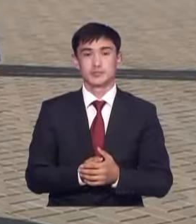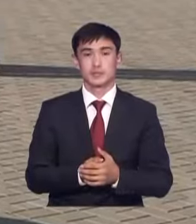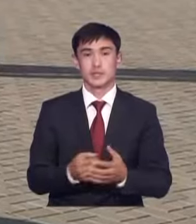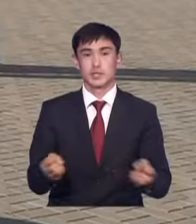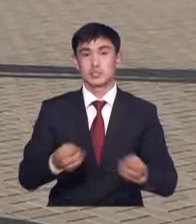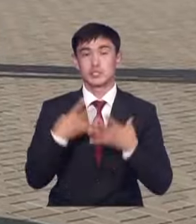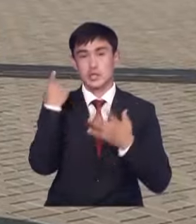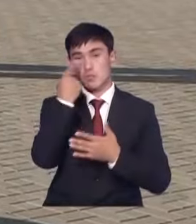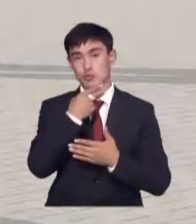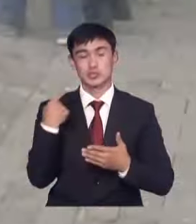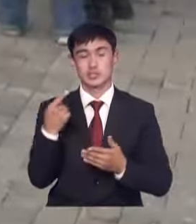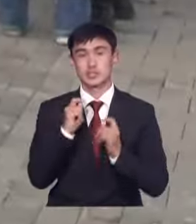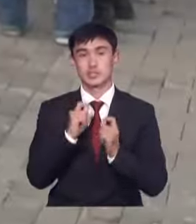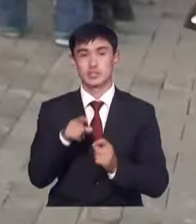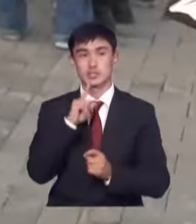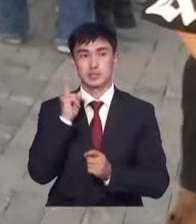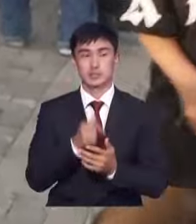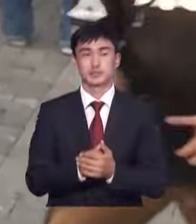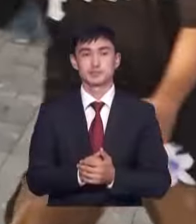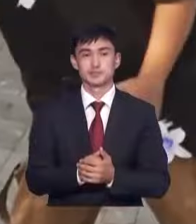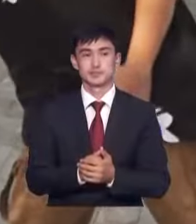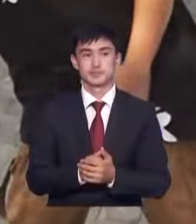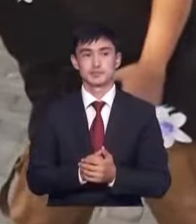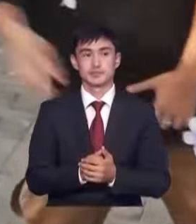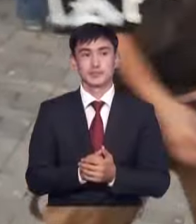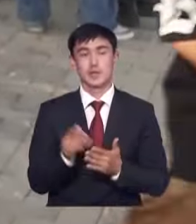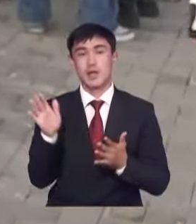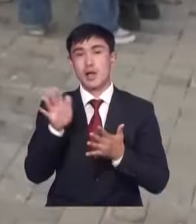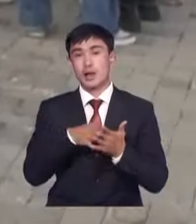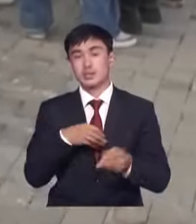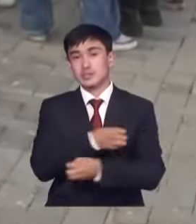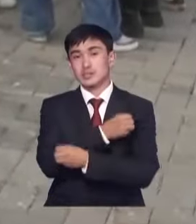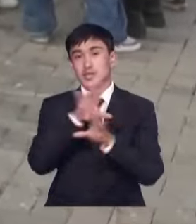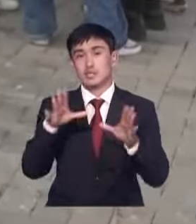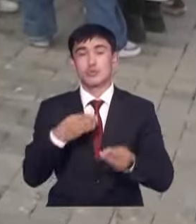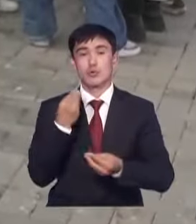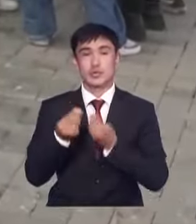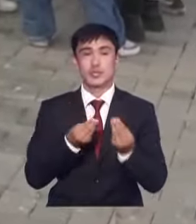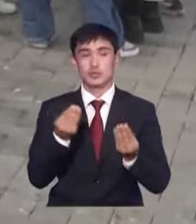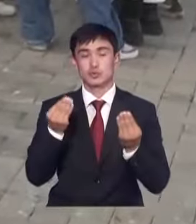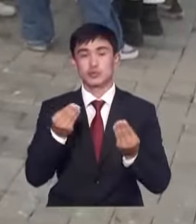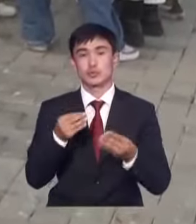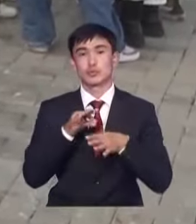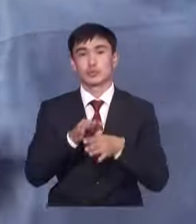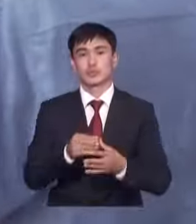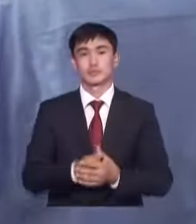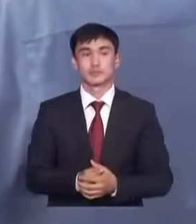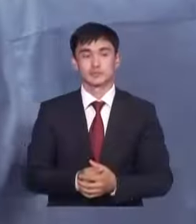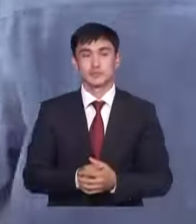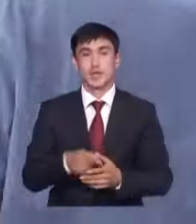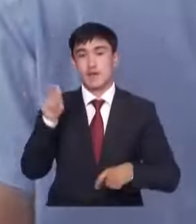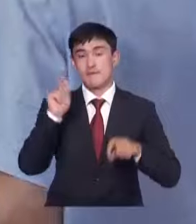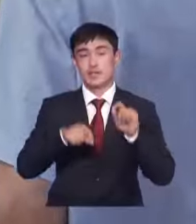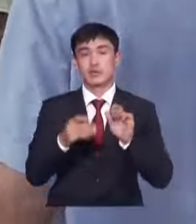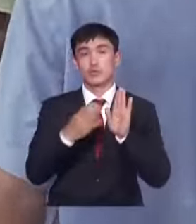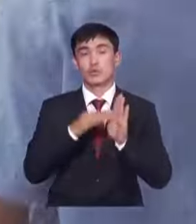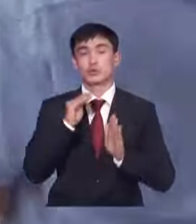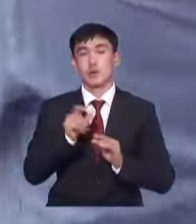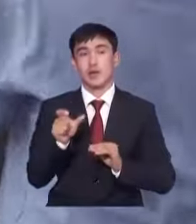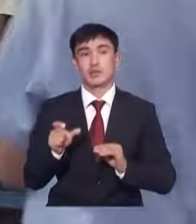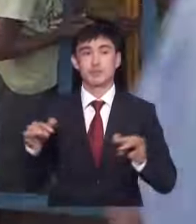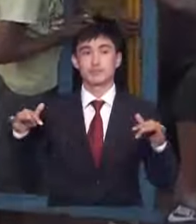Жақын-жақын эмоциялар сыйлады жастарымызға. Краска шашып ойнадық. Күшті болып тұрды алада. Фестиваль 9000